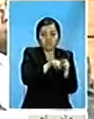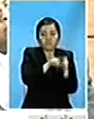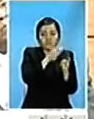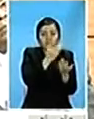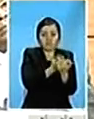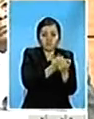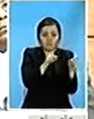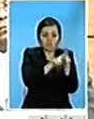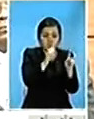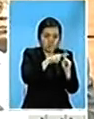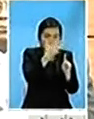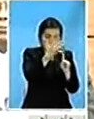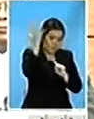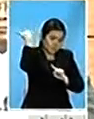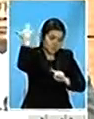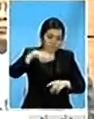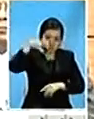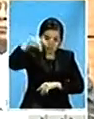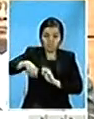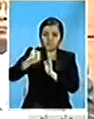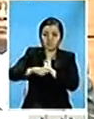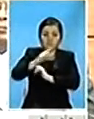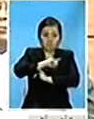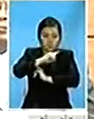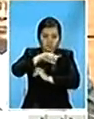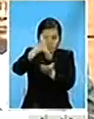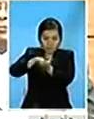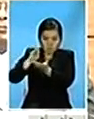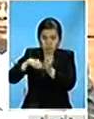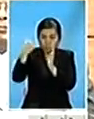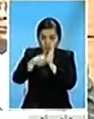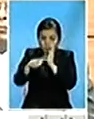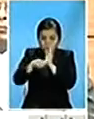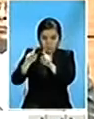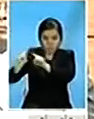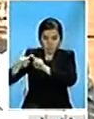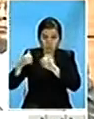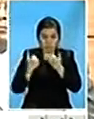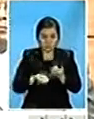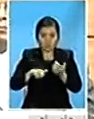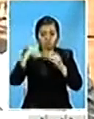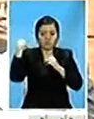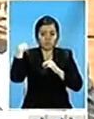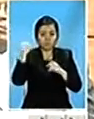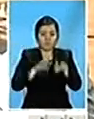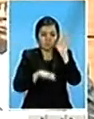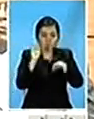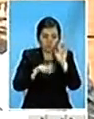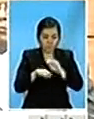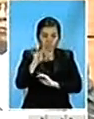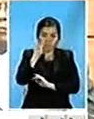ท็จจริงว่ากรมสรรพากรซึ่งเป็นหน่วยงานหลักมีหน้าที่ในการจัดเก็บภาษีโดยรวม 80% ของเงินภาษีทั้งหม